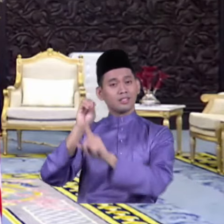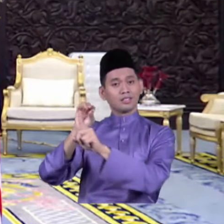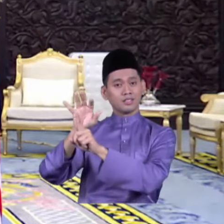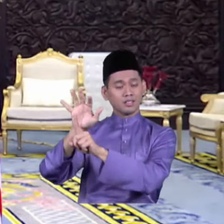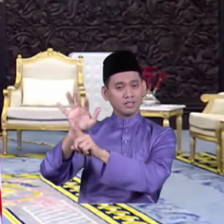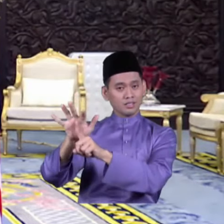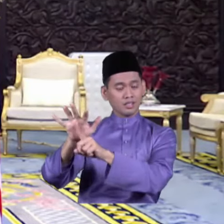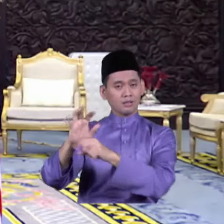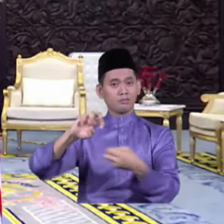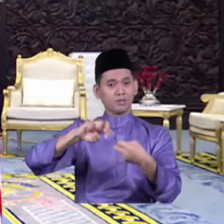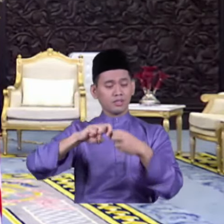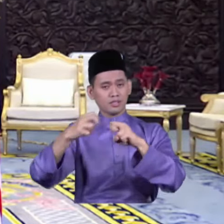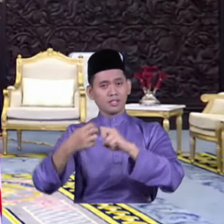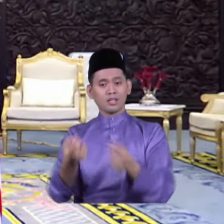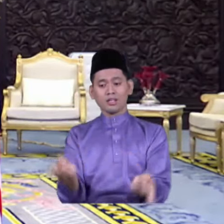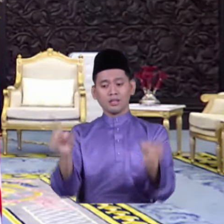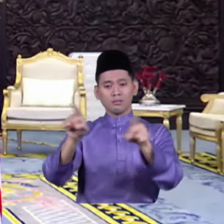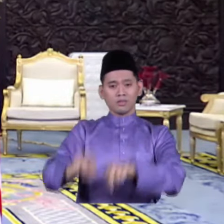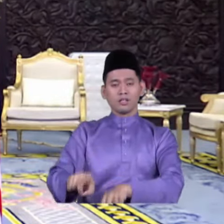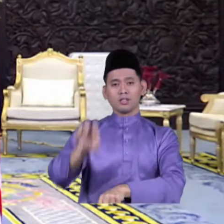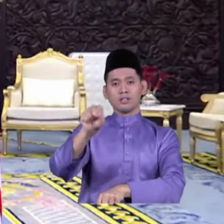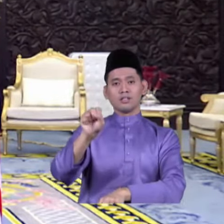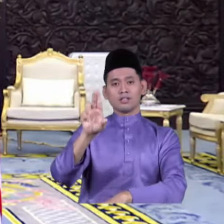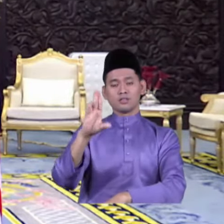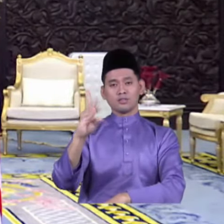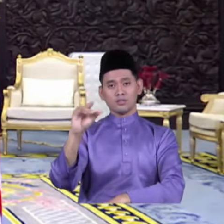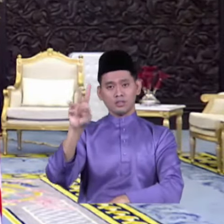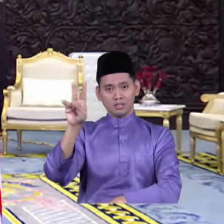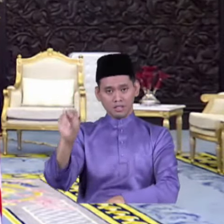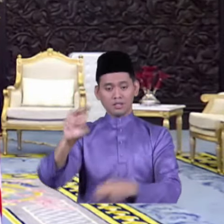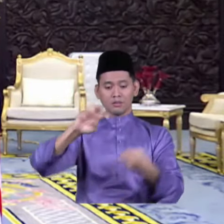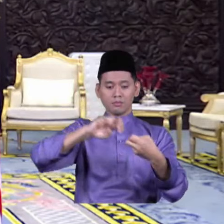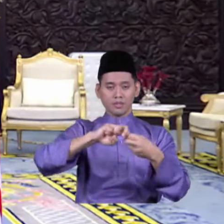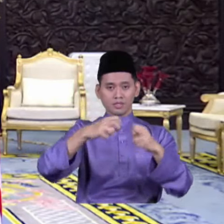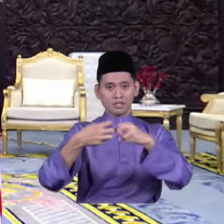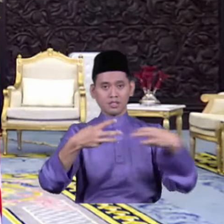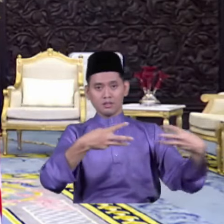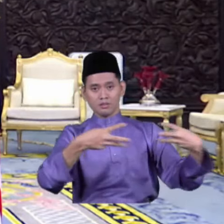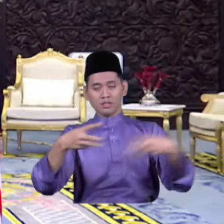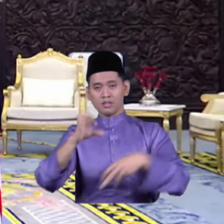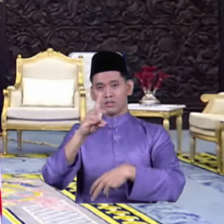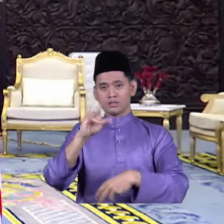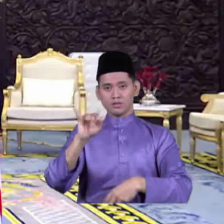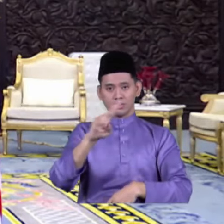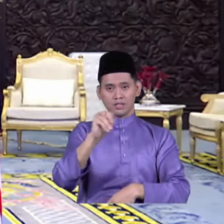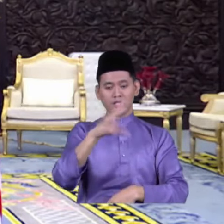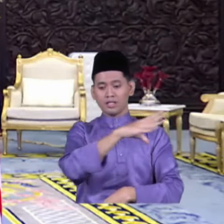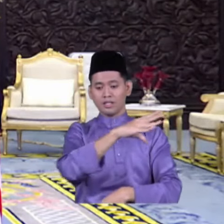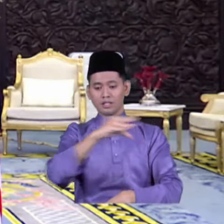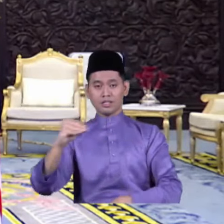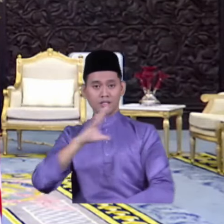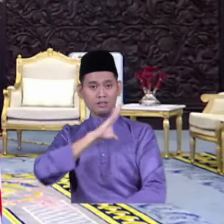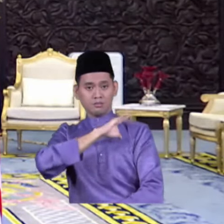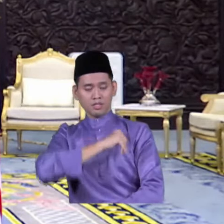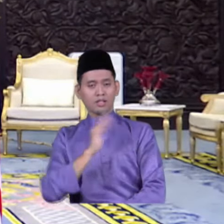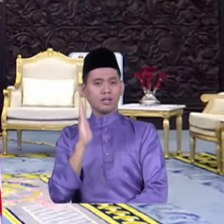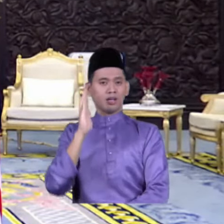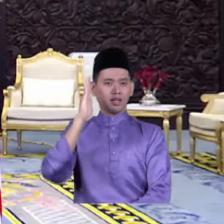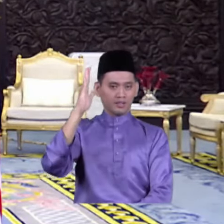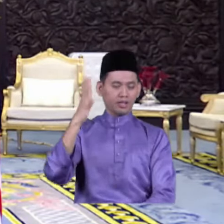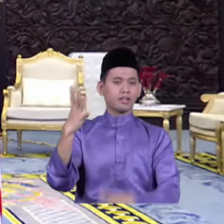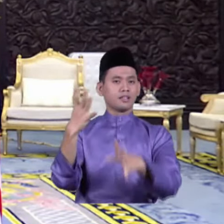dalam konflik di Sudan semoga konflik disudahnya Palestina akan menemui titik noktah